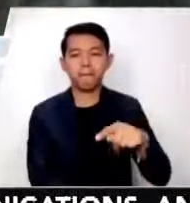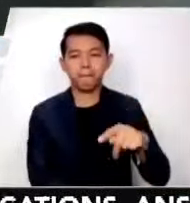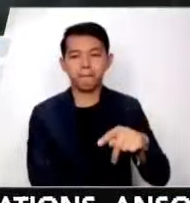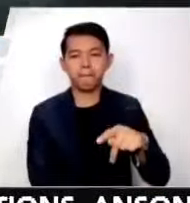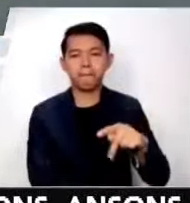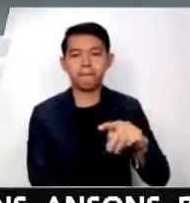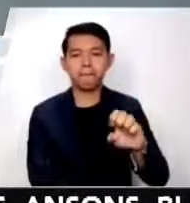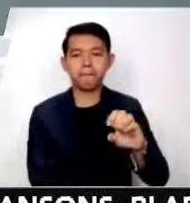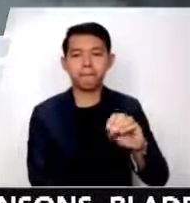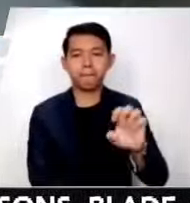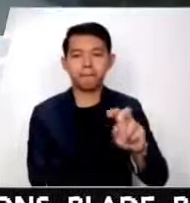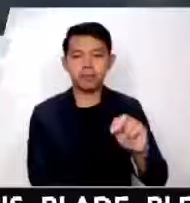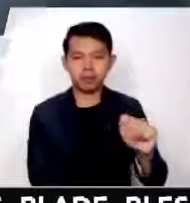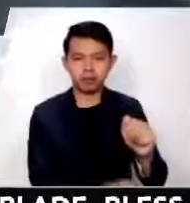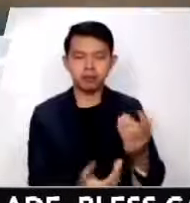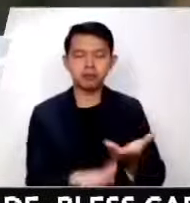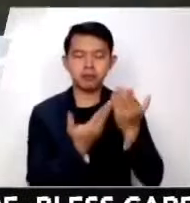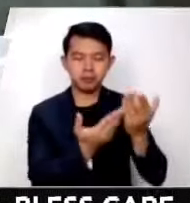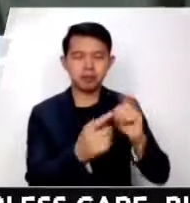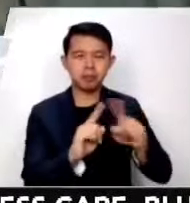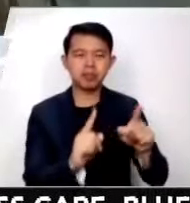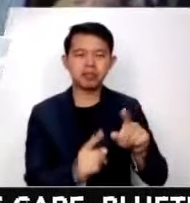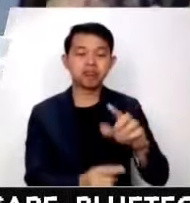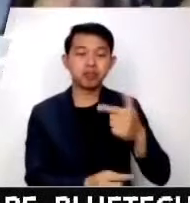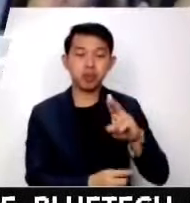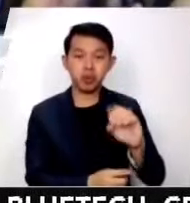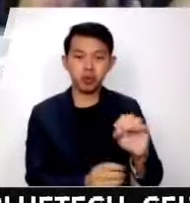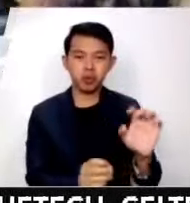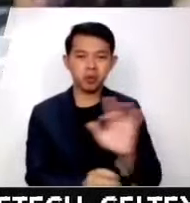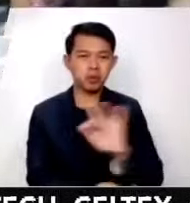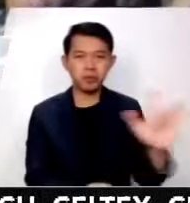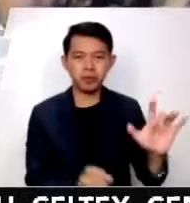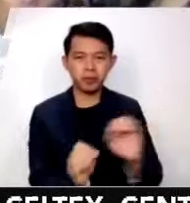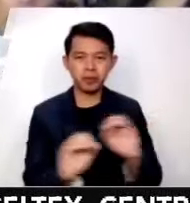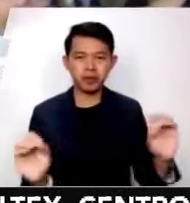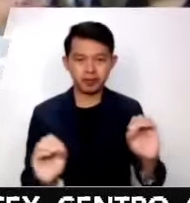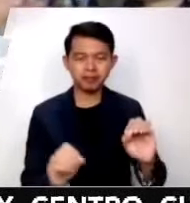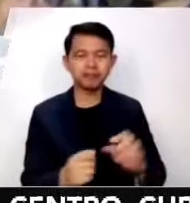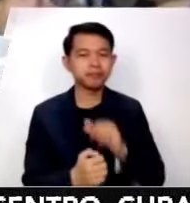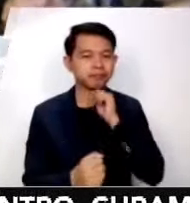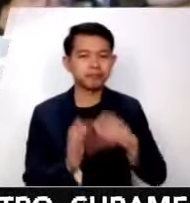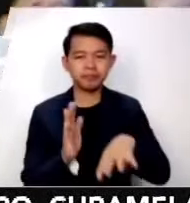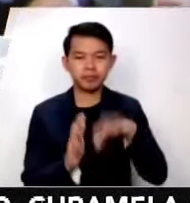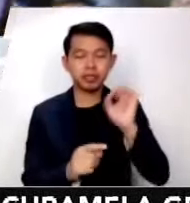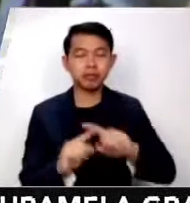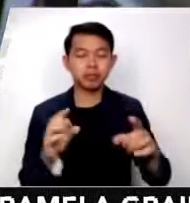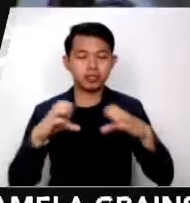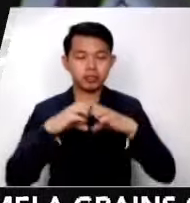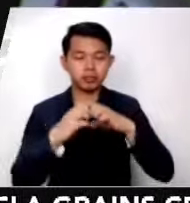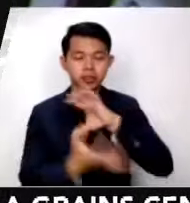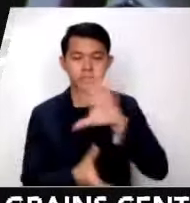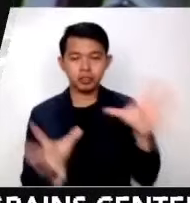ng counter affidavit sa COMELEC. Sinusubukan pa ng GMA Integrated News na makuha ang panig ni